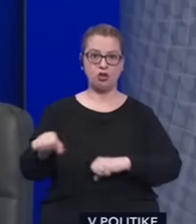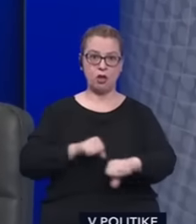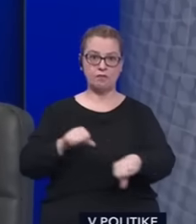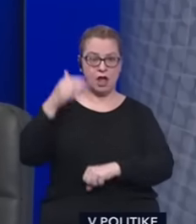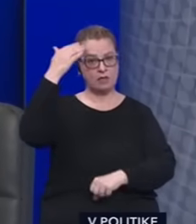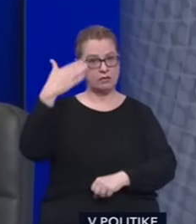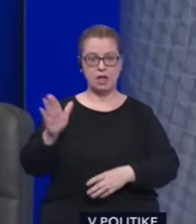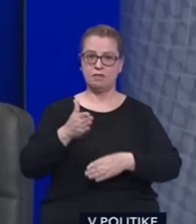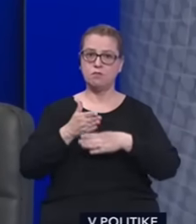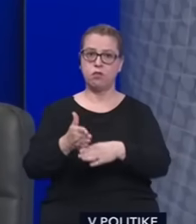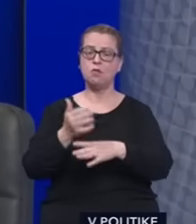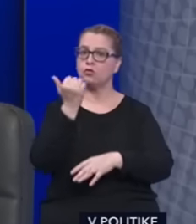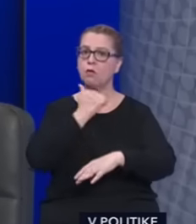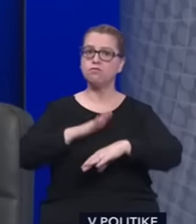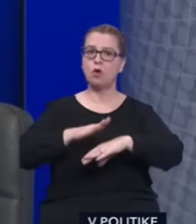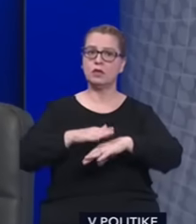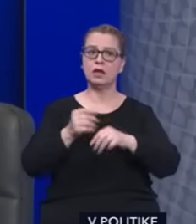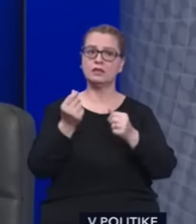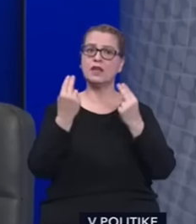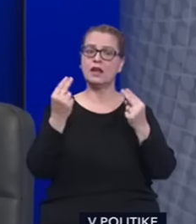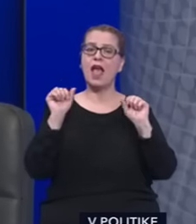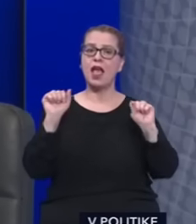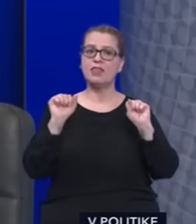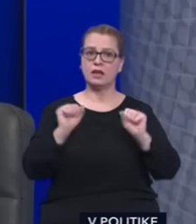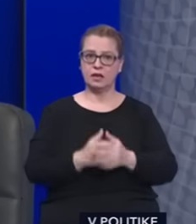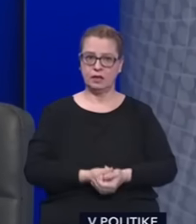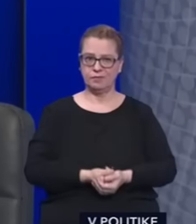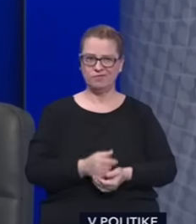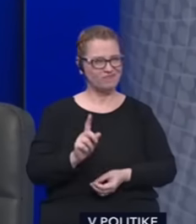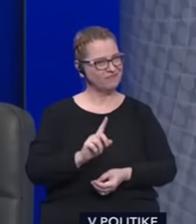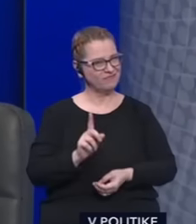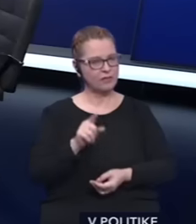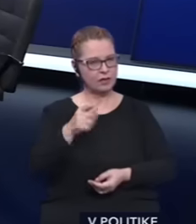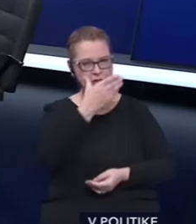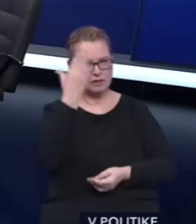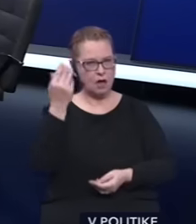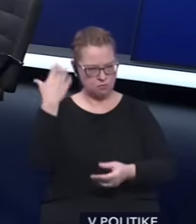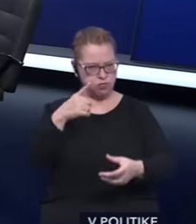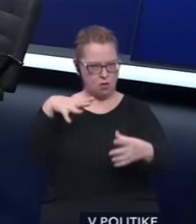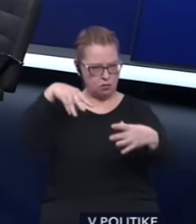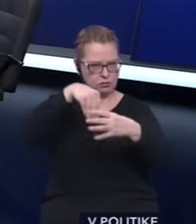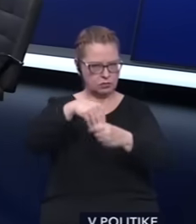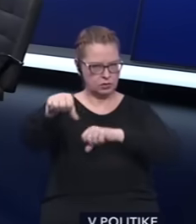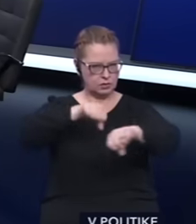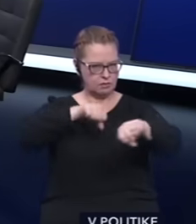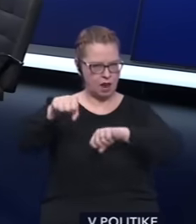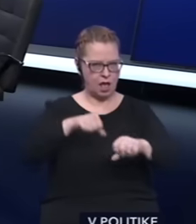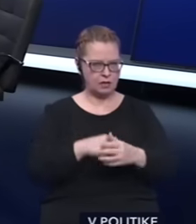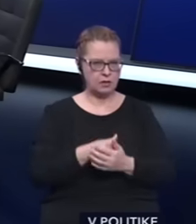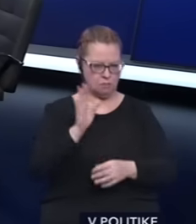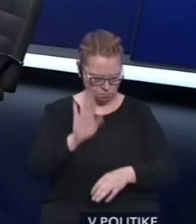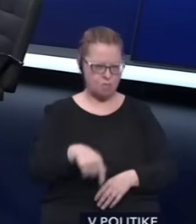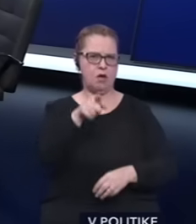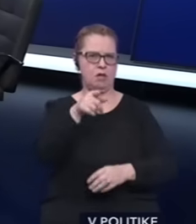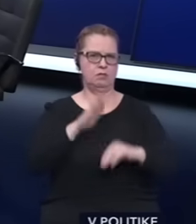pomoc podnikateľom s cenami energií. Pán Danko, Maďarsku také problémy nemali. Nejak zabúdate na to, že ste boli súčasťou vlády. Ja mohli ste stavať roky diaľnice,